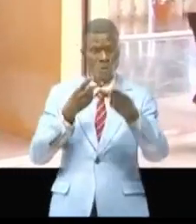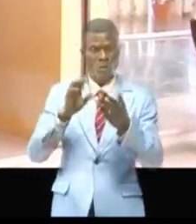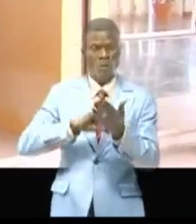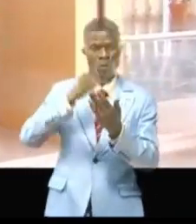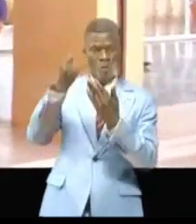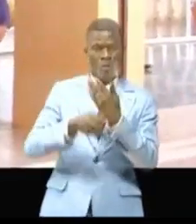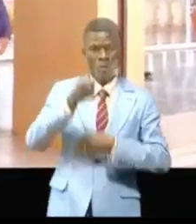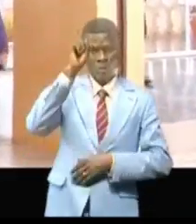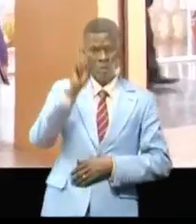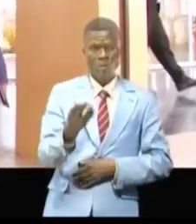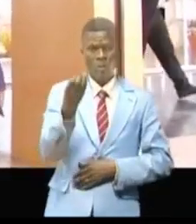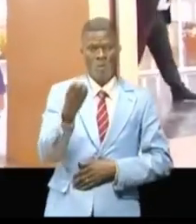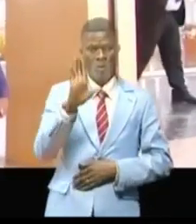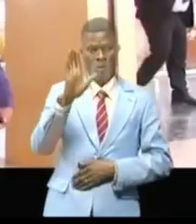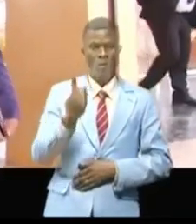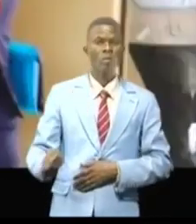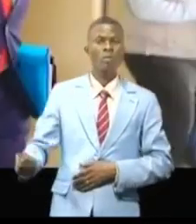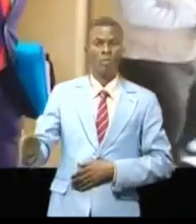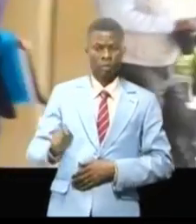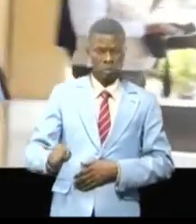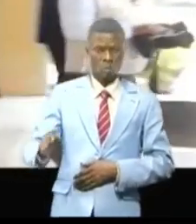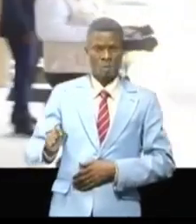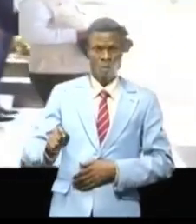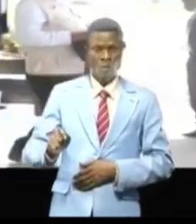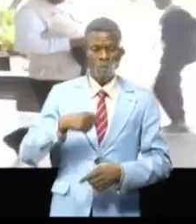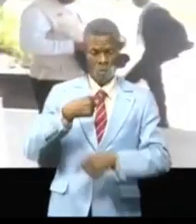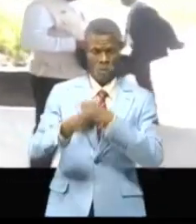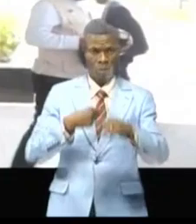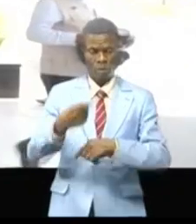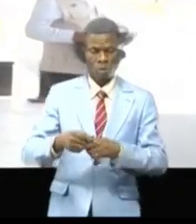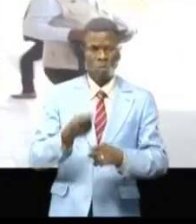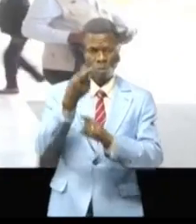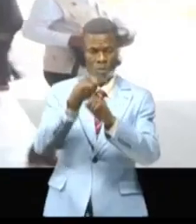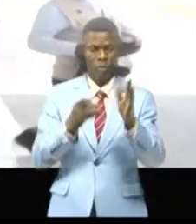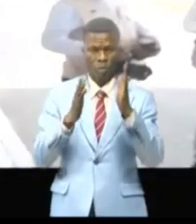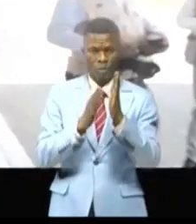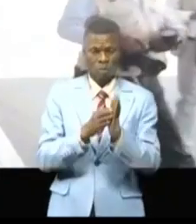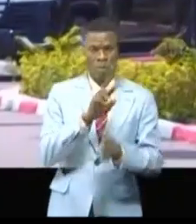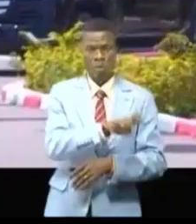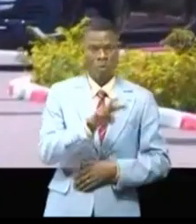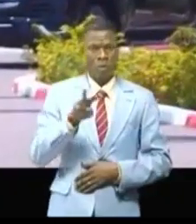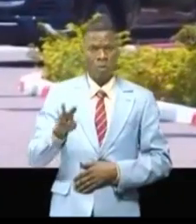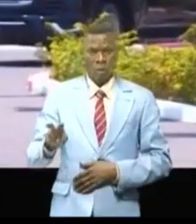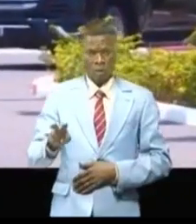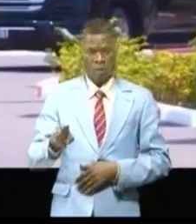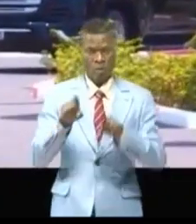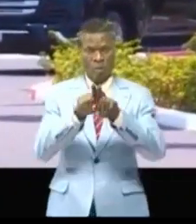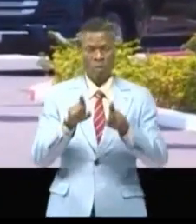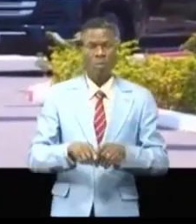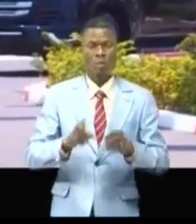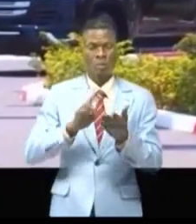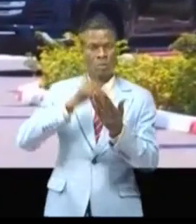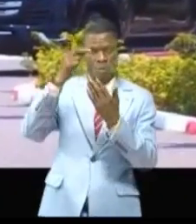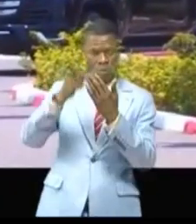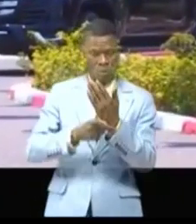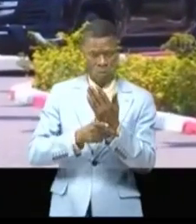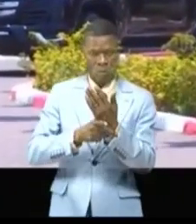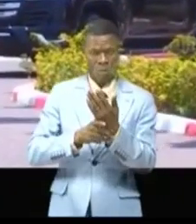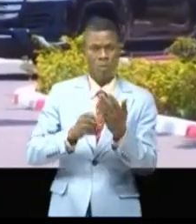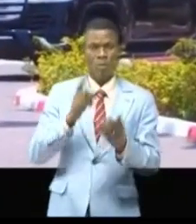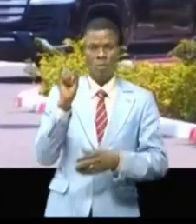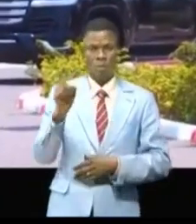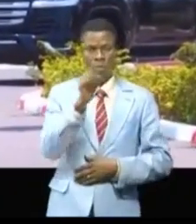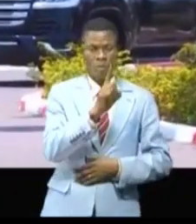des 145 territoires qui va démarrer en début octobre 2022 et sera programmé sur chaque projet de